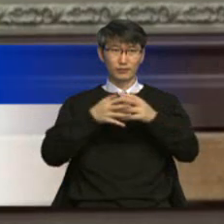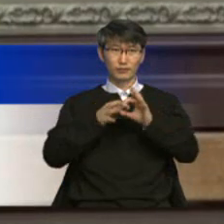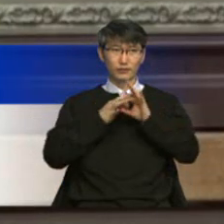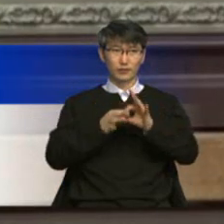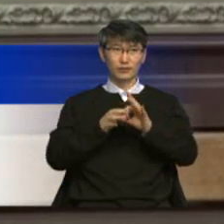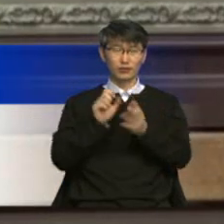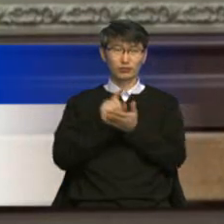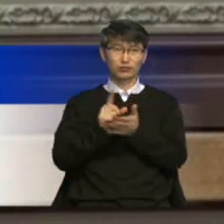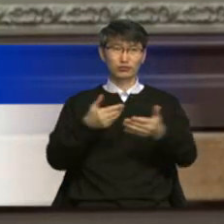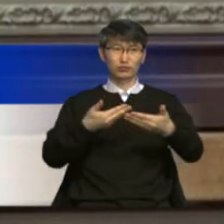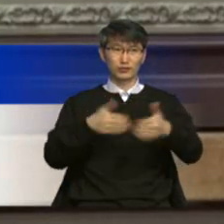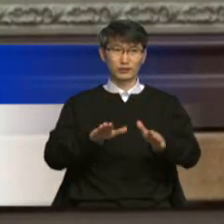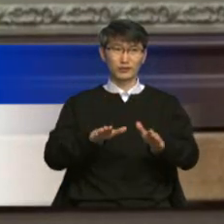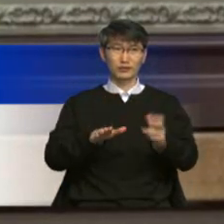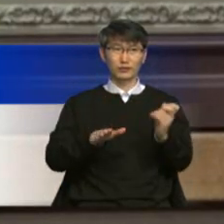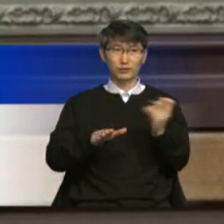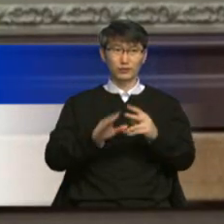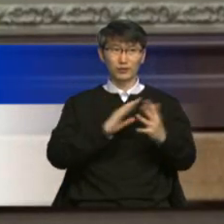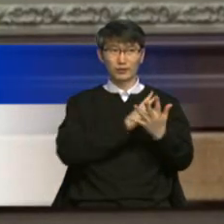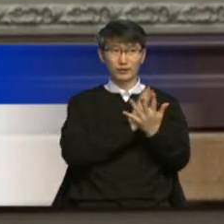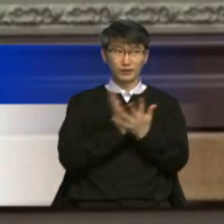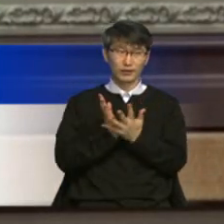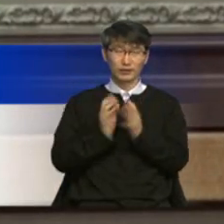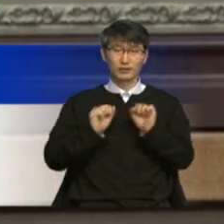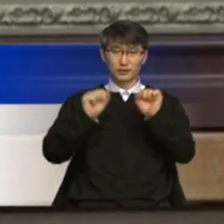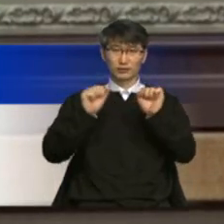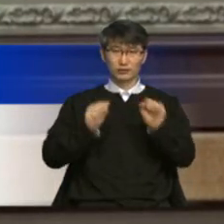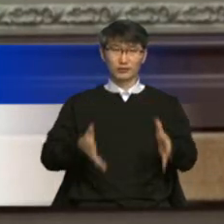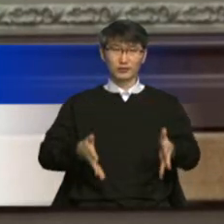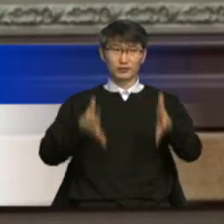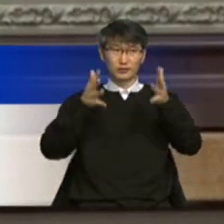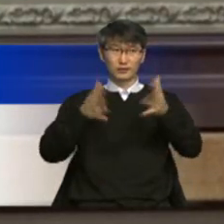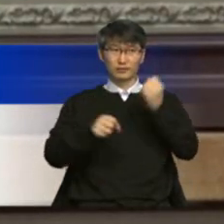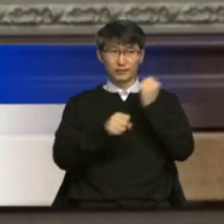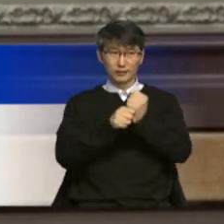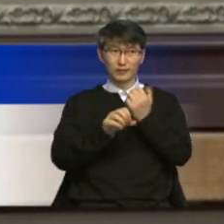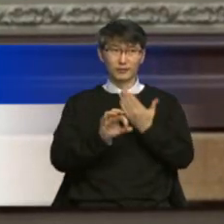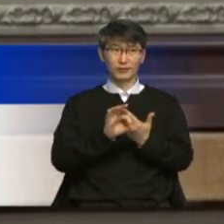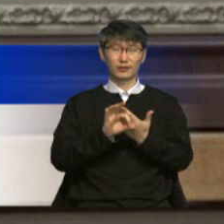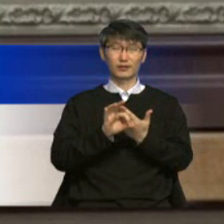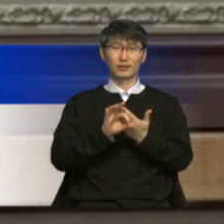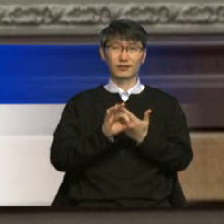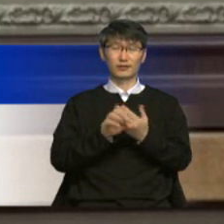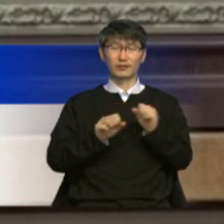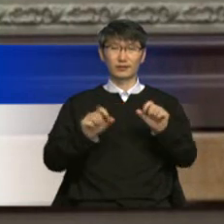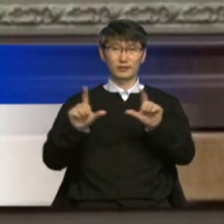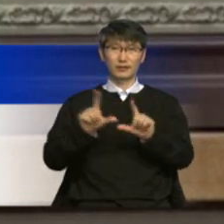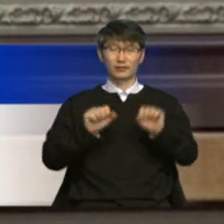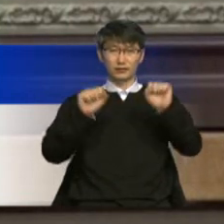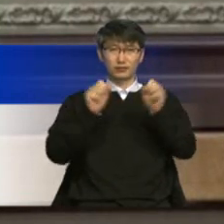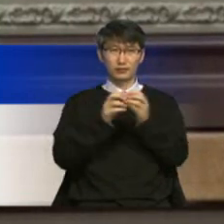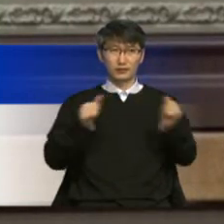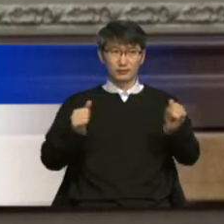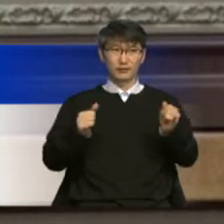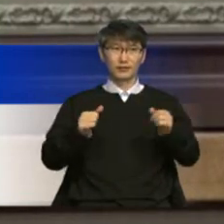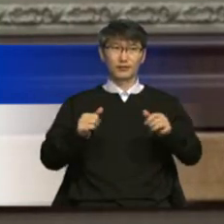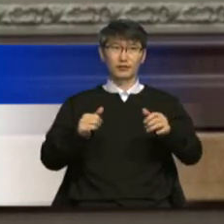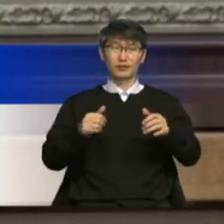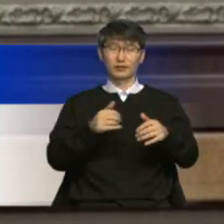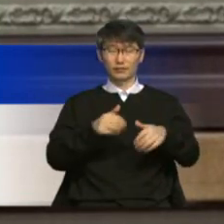통하여 축구장을 비롯한 다양한 체육시설을 만든다면 생활체육인들의